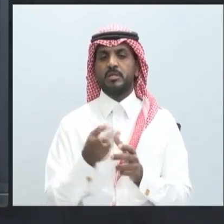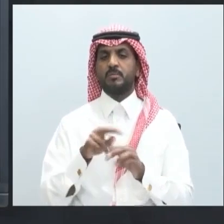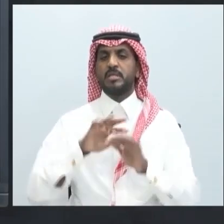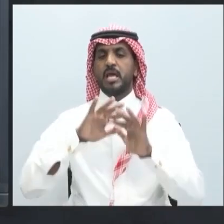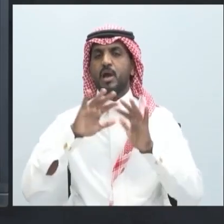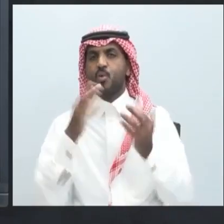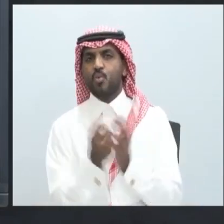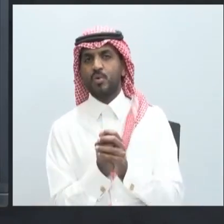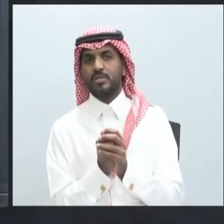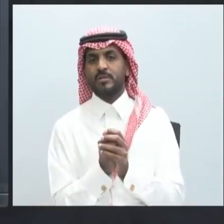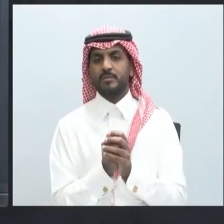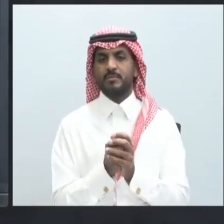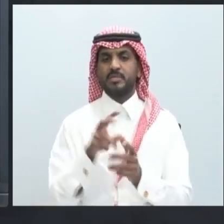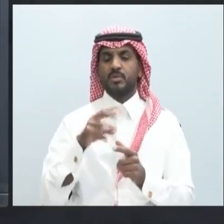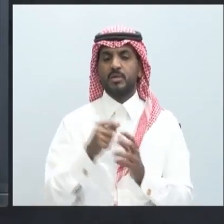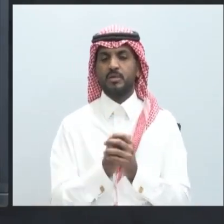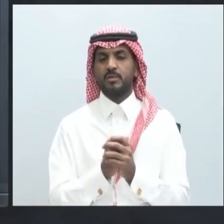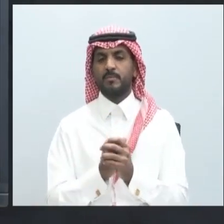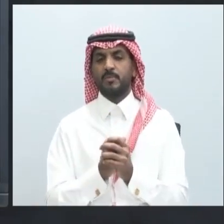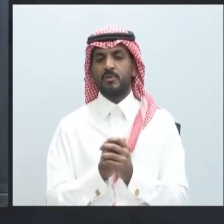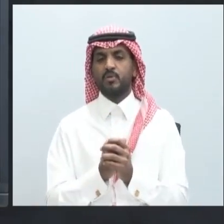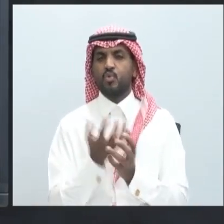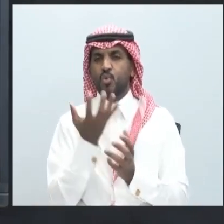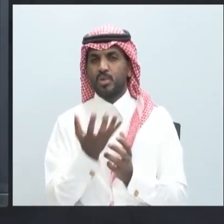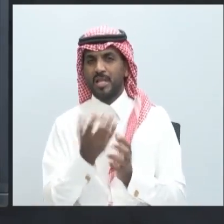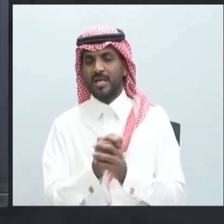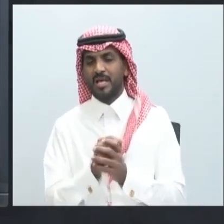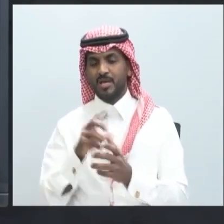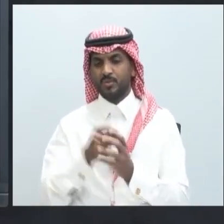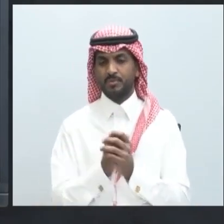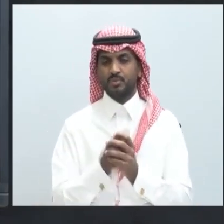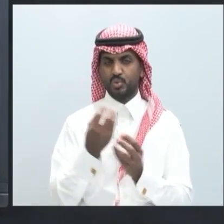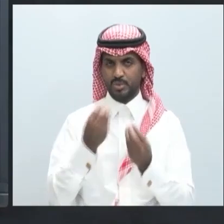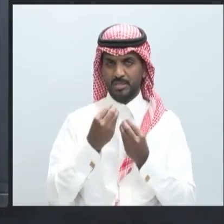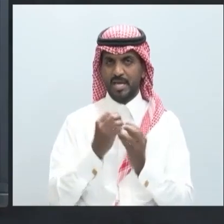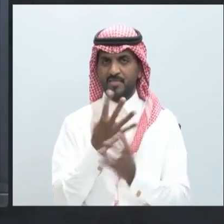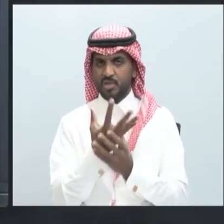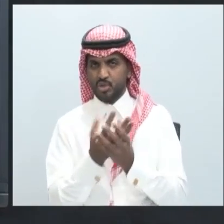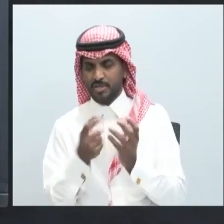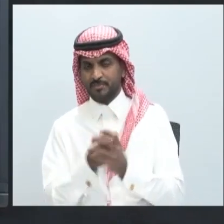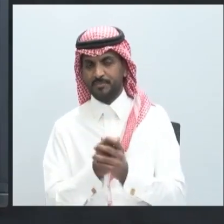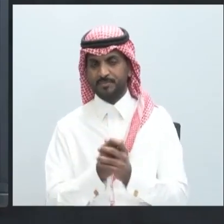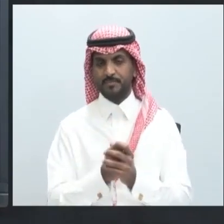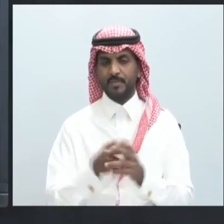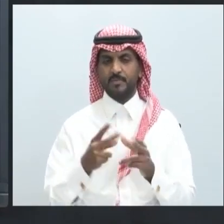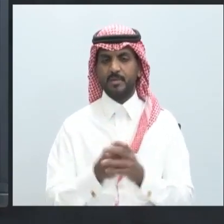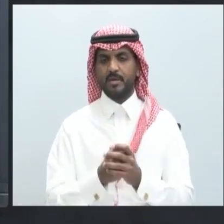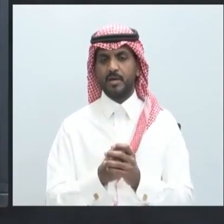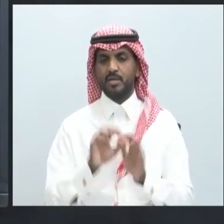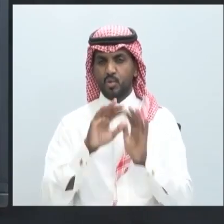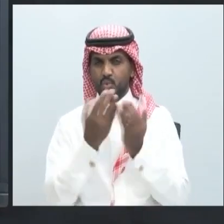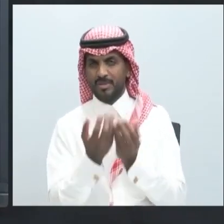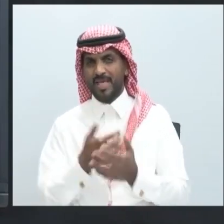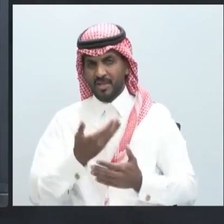تتكون هذه البلاست ثم يتكون هنالك كتله حيويه سوف تعطينا هذا الجنين هذه الكتله تبدا بالانقسامات لتكون الجنين